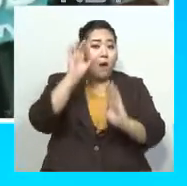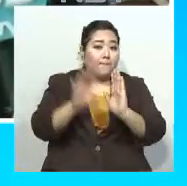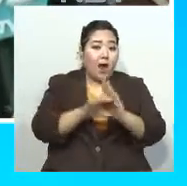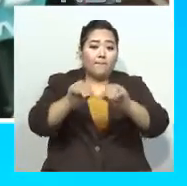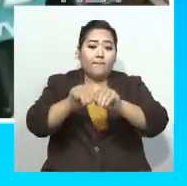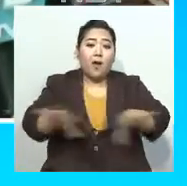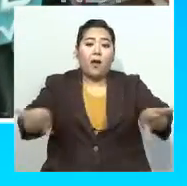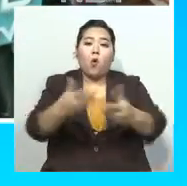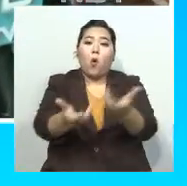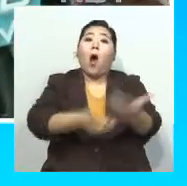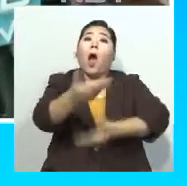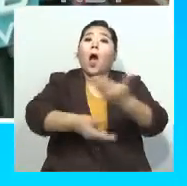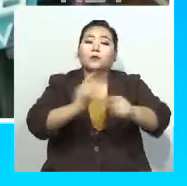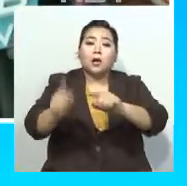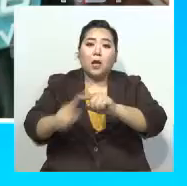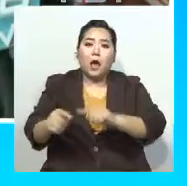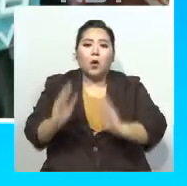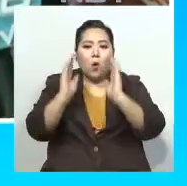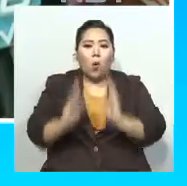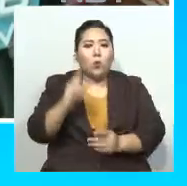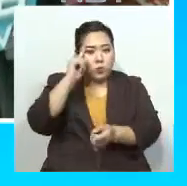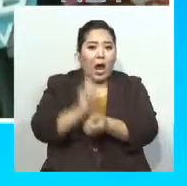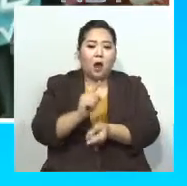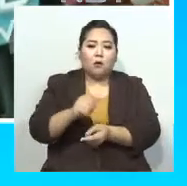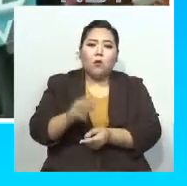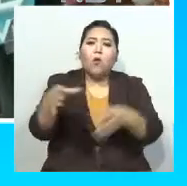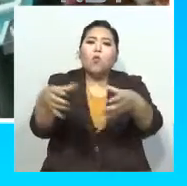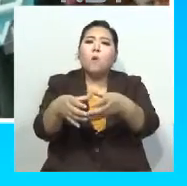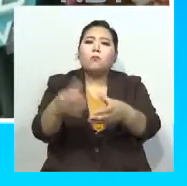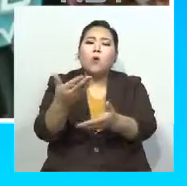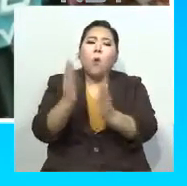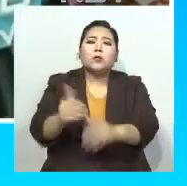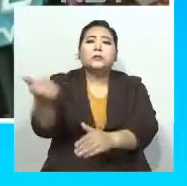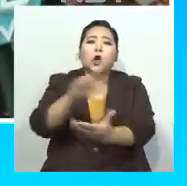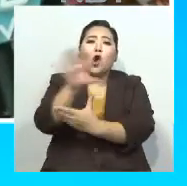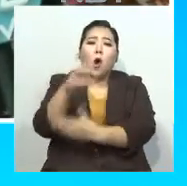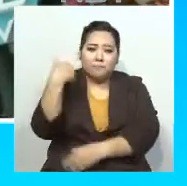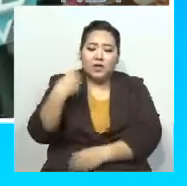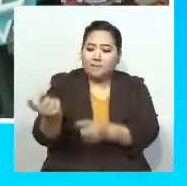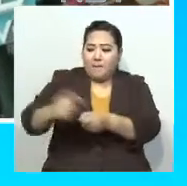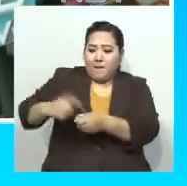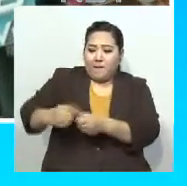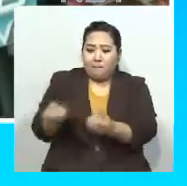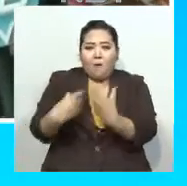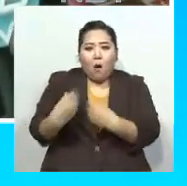ในเพจพวกขายของแล้วก็มีพวกรุ่นพวกน้องๆในคนที่โดนหลอกก็เข้ามาในกลุ่มด้วยกันเลย